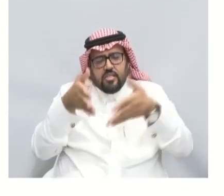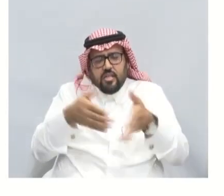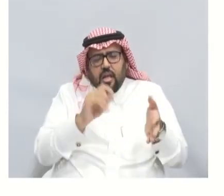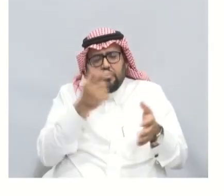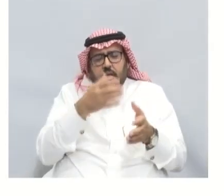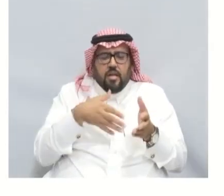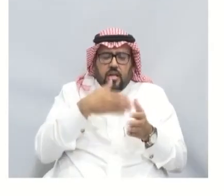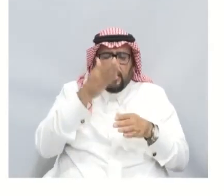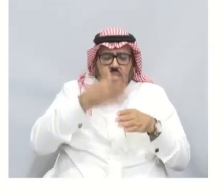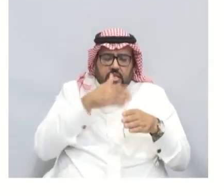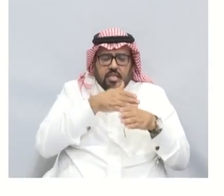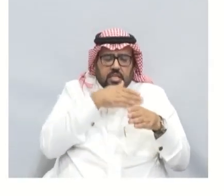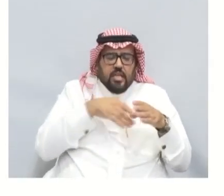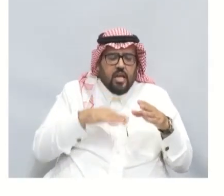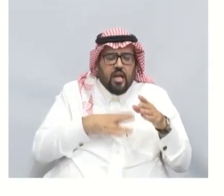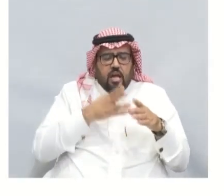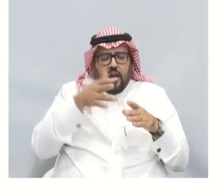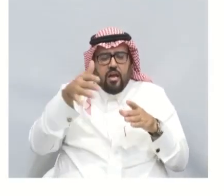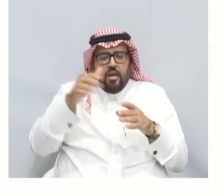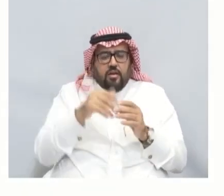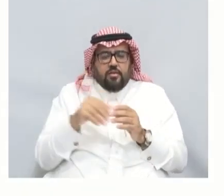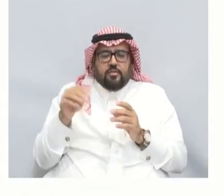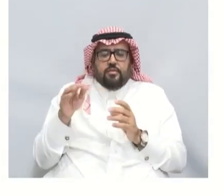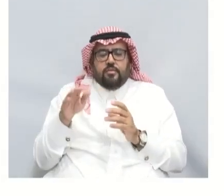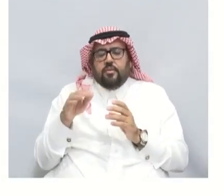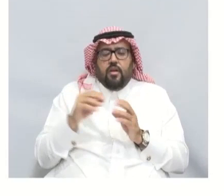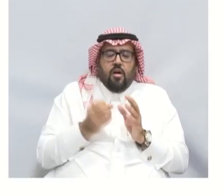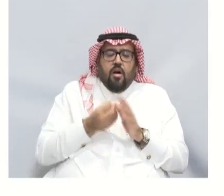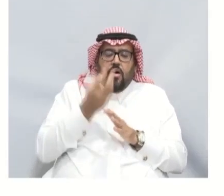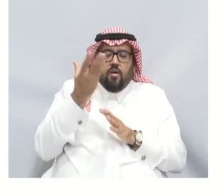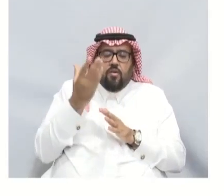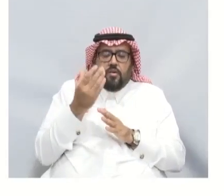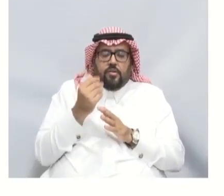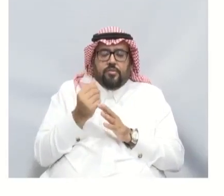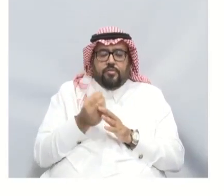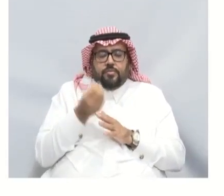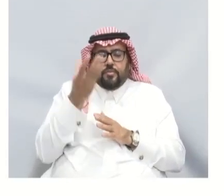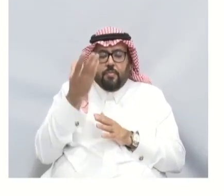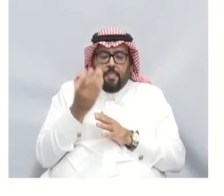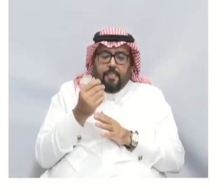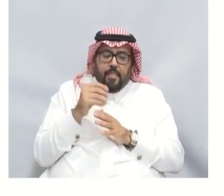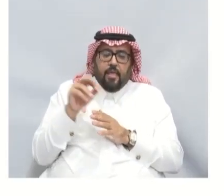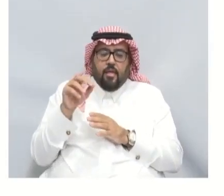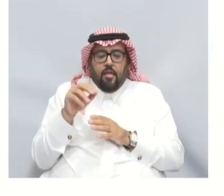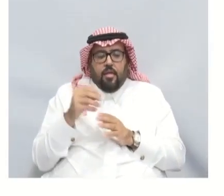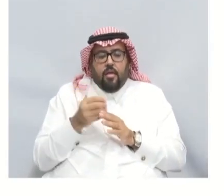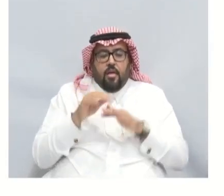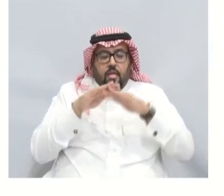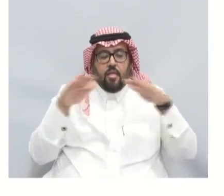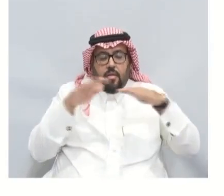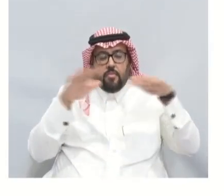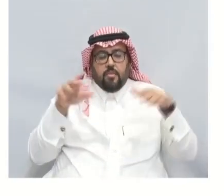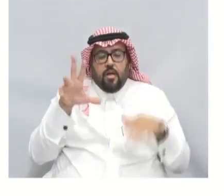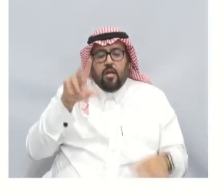بسهولة من شقوق على سطح الأرض. يعتبر ثورانش، طبعا هو يكون له هضاب بازلتية. أغلب